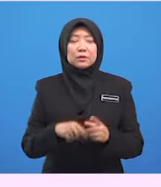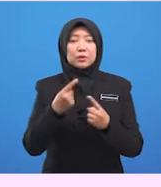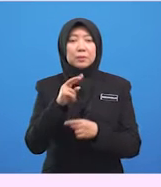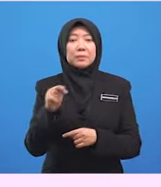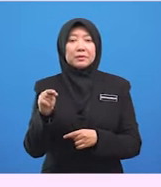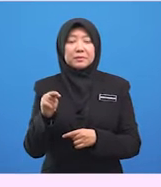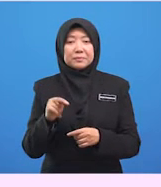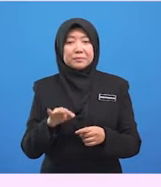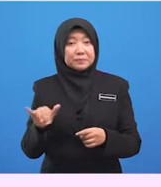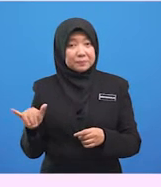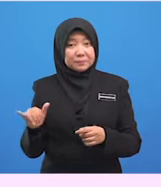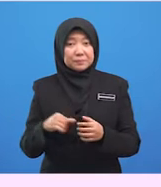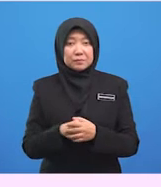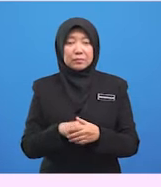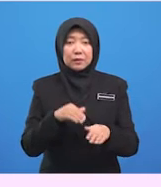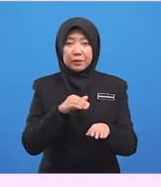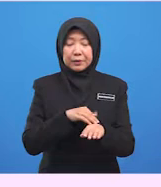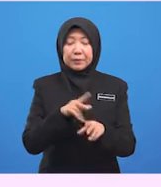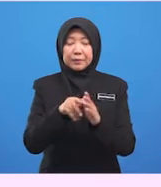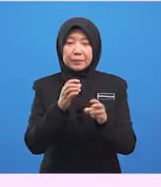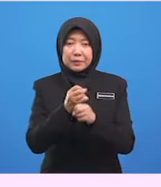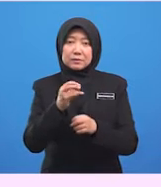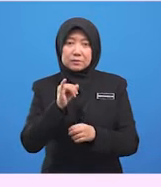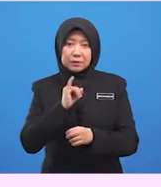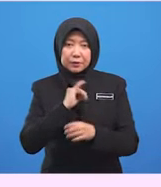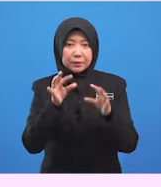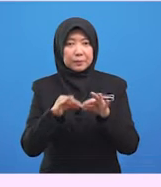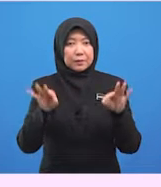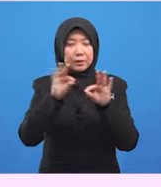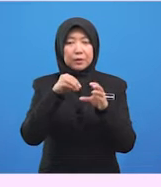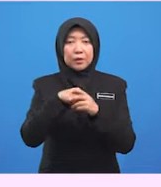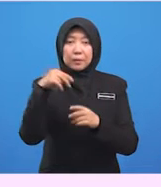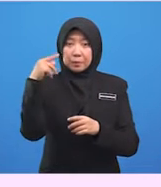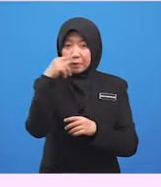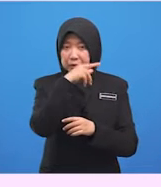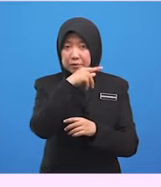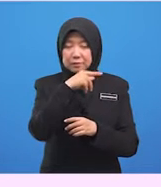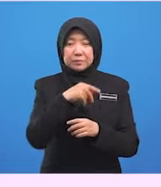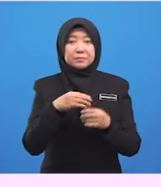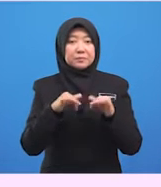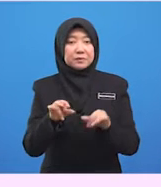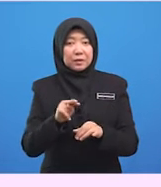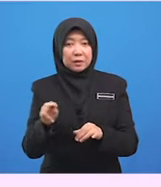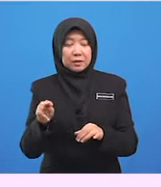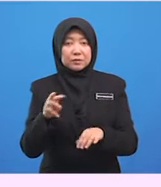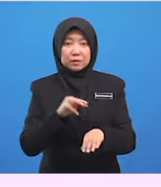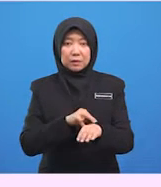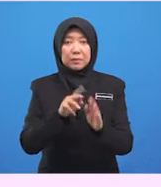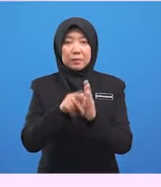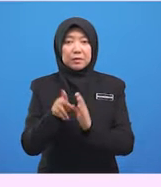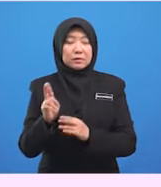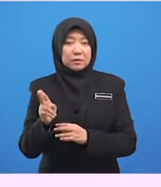jawabannya hilang pada pendapat saya kepentingan dalam memelihara dan memelihara